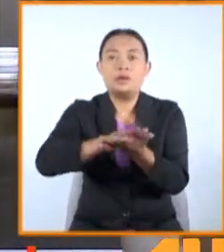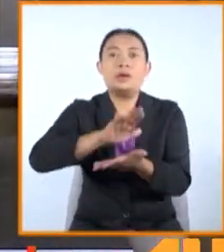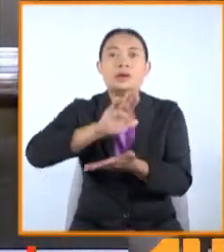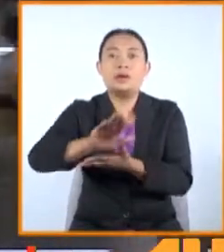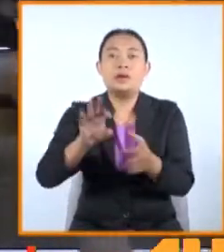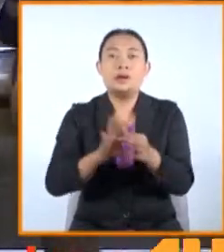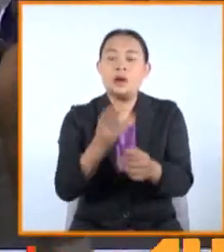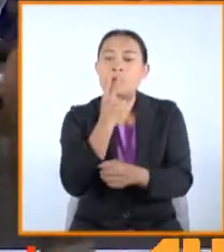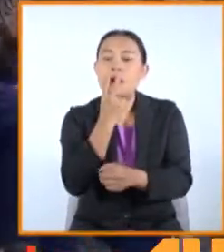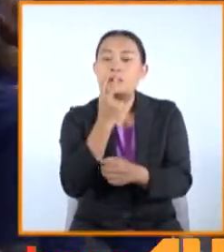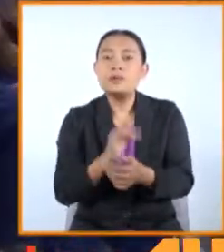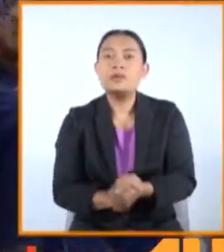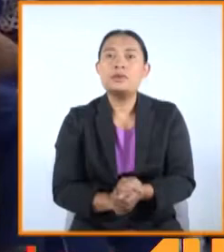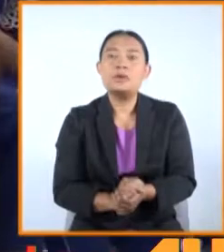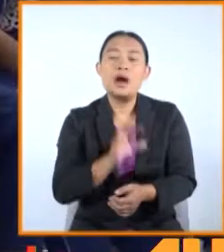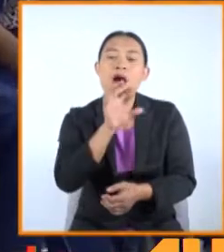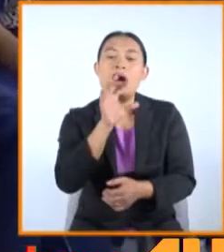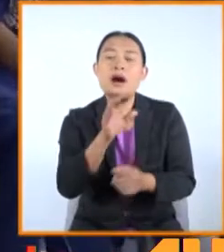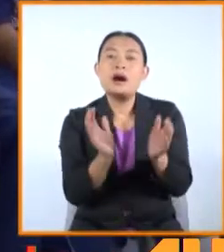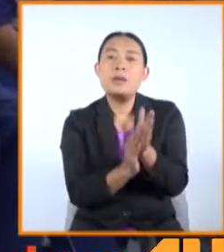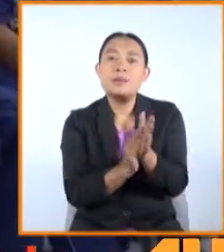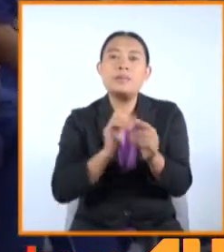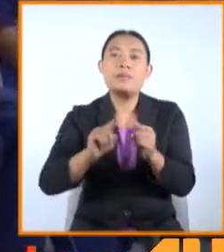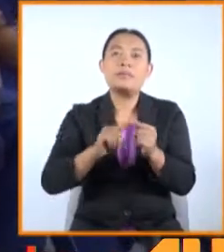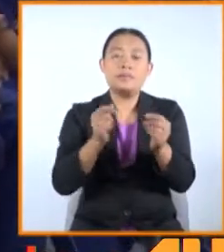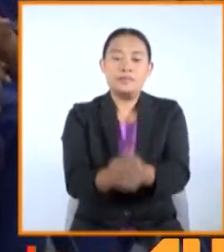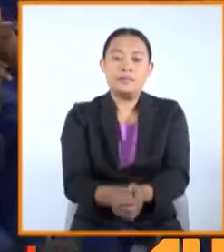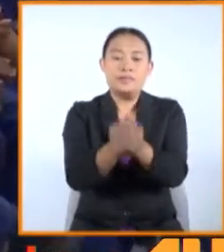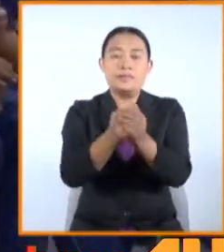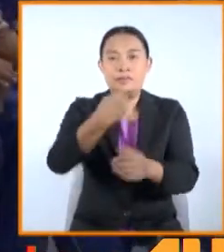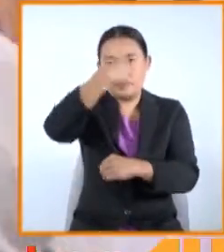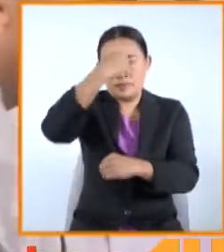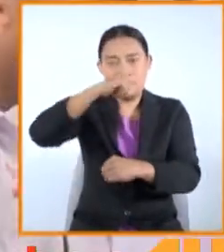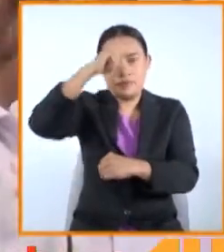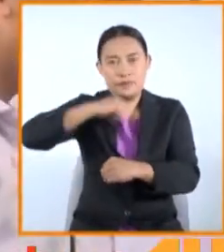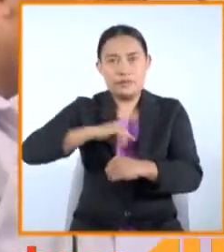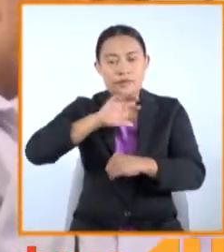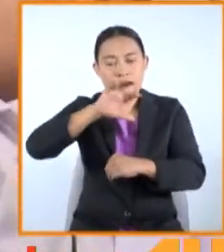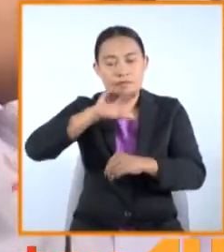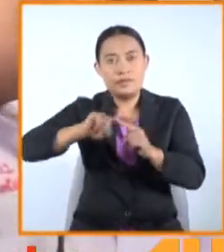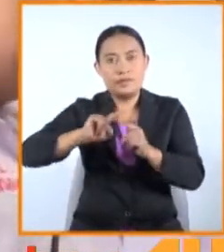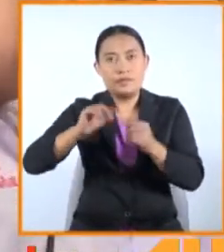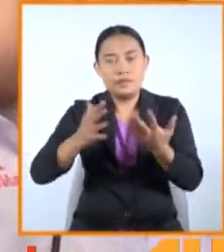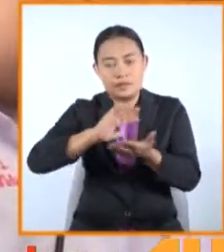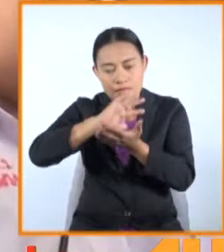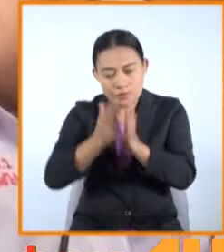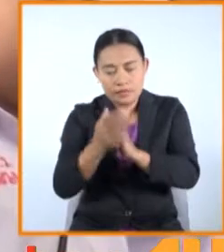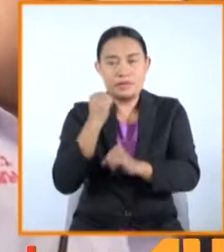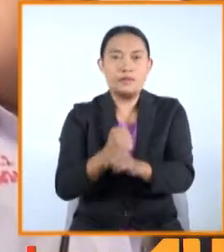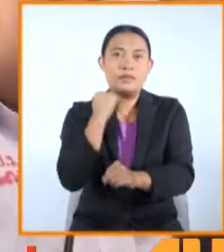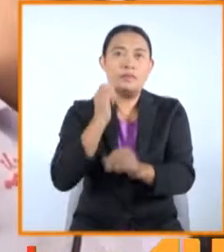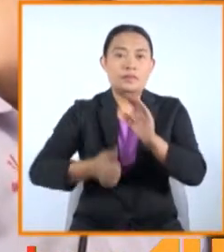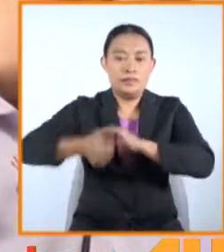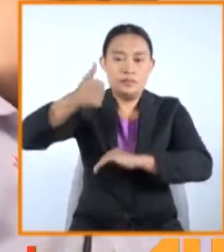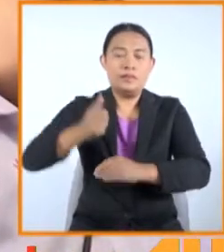ที่เข้ามาชมเกมและส่งเสียงเชียร์ทีมนักตบลูกยางนักเรียนไทยชนิดที่เรียกว่าลั่นสนามจนพลิกกลับมาเอาชนะได้กันเลยทีเดียว